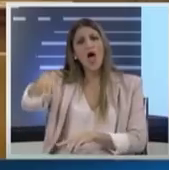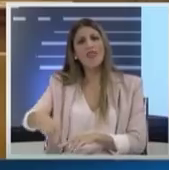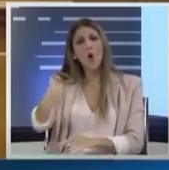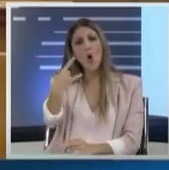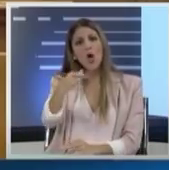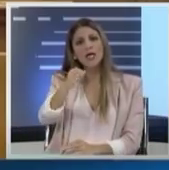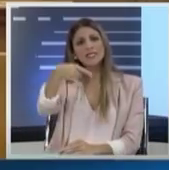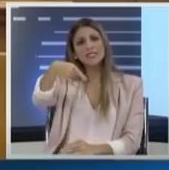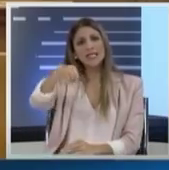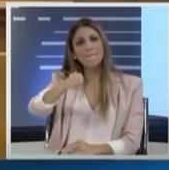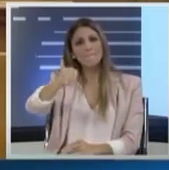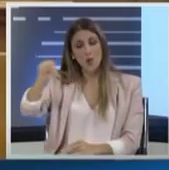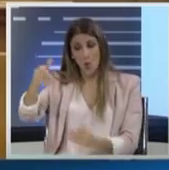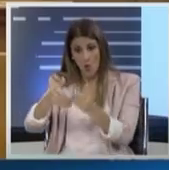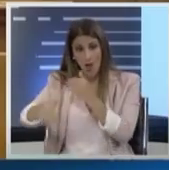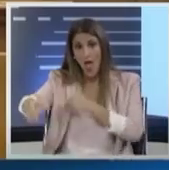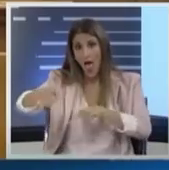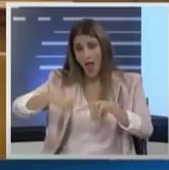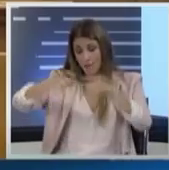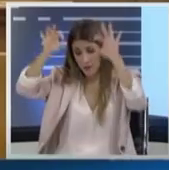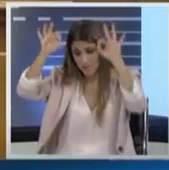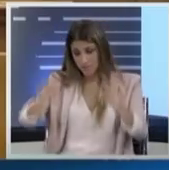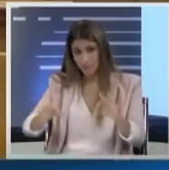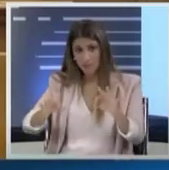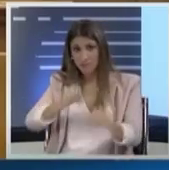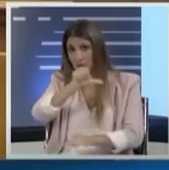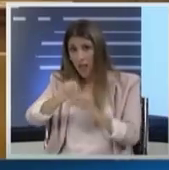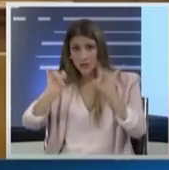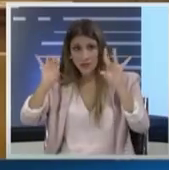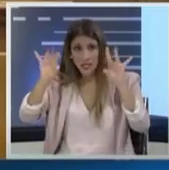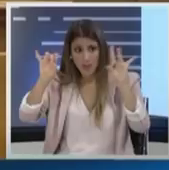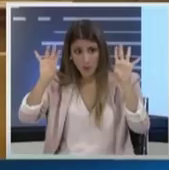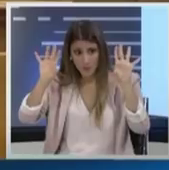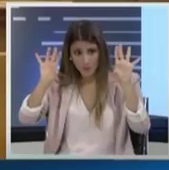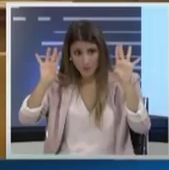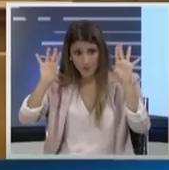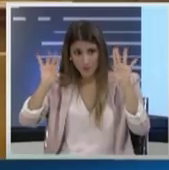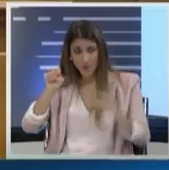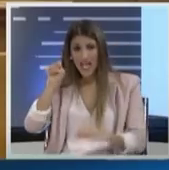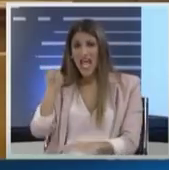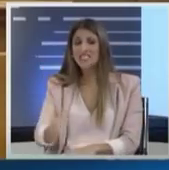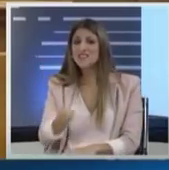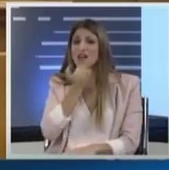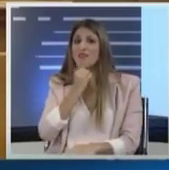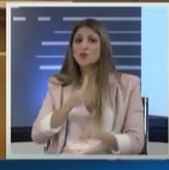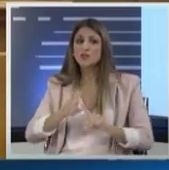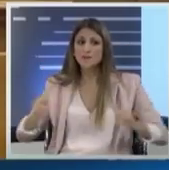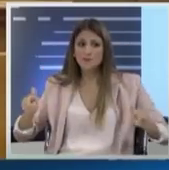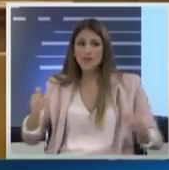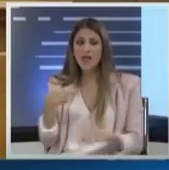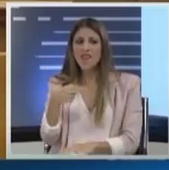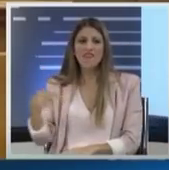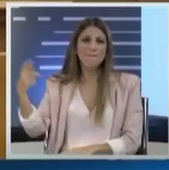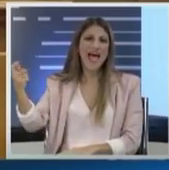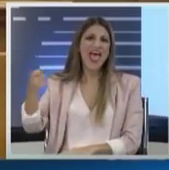μας από τότε και μετά βρέθηκε πρωτατελεσμένο. Εκεί που ωστόσο κάνετε τη μεγαλύτερη λαθροχειρία είναι στο ζήτημα